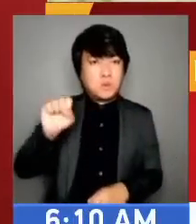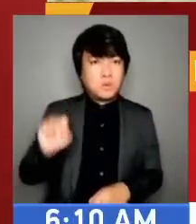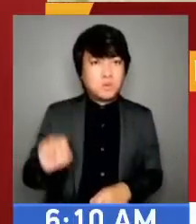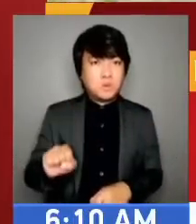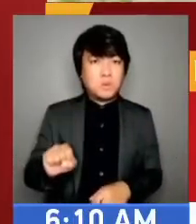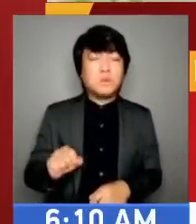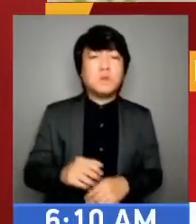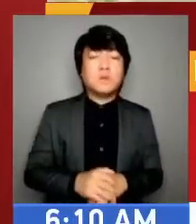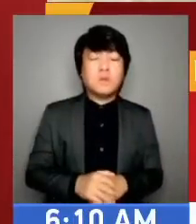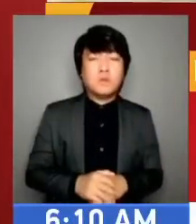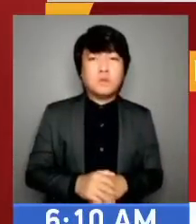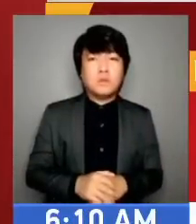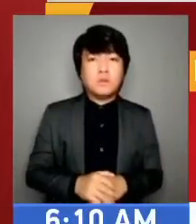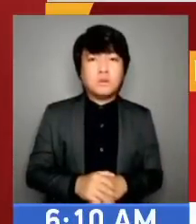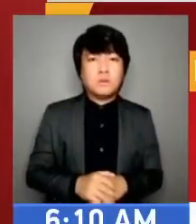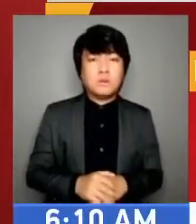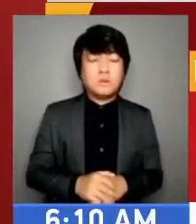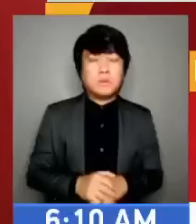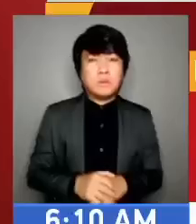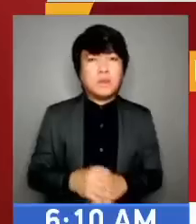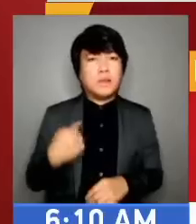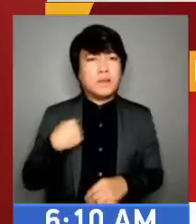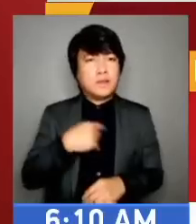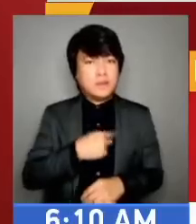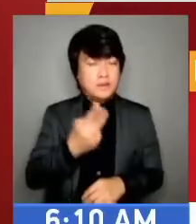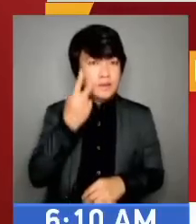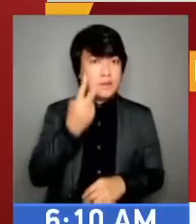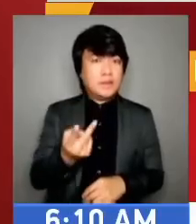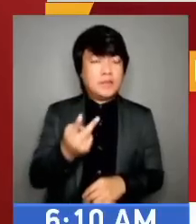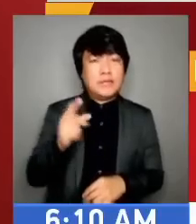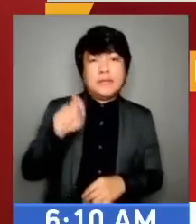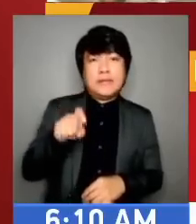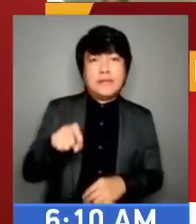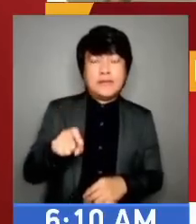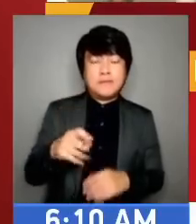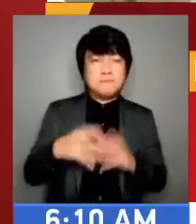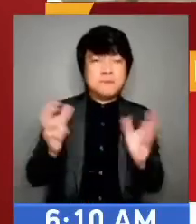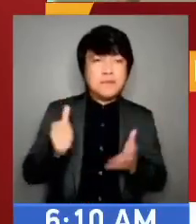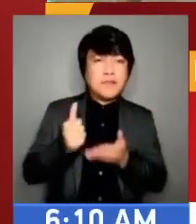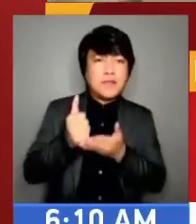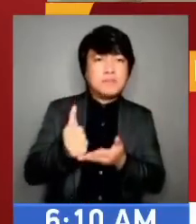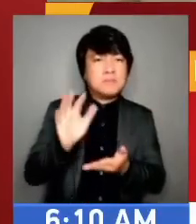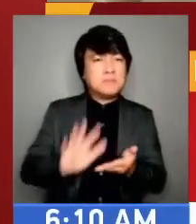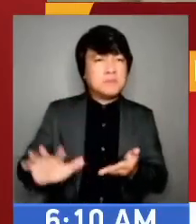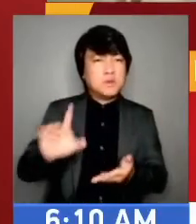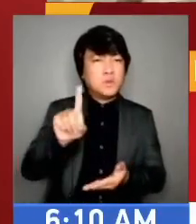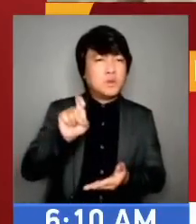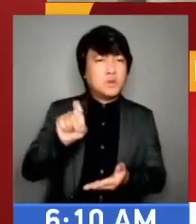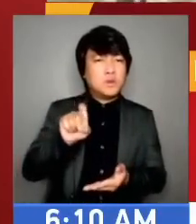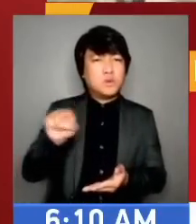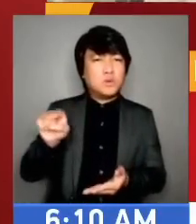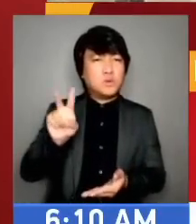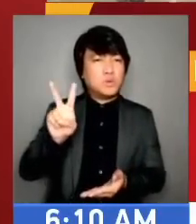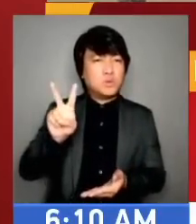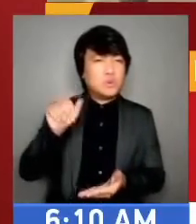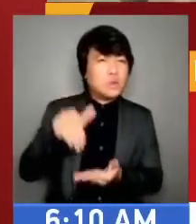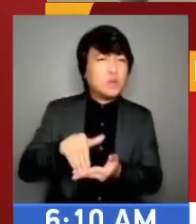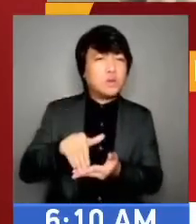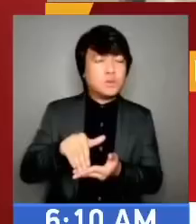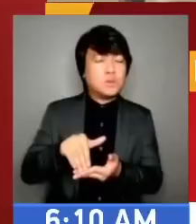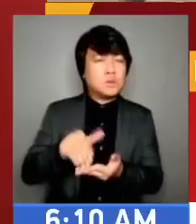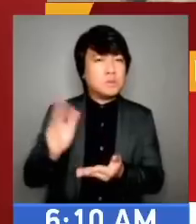yung ating efforts. Sa ating pong datos, nasa 102,000 families. Ano po?